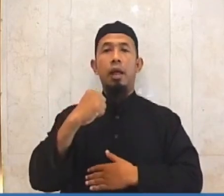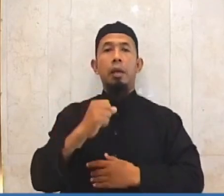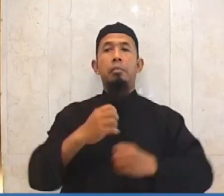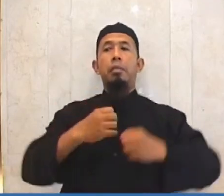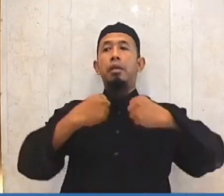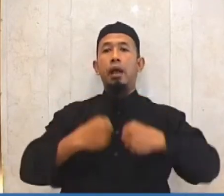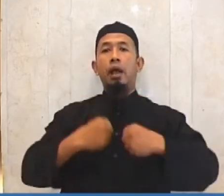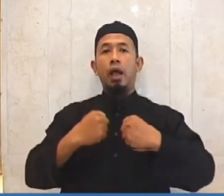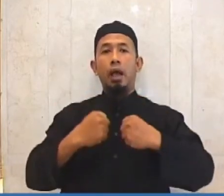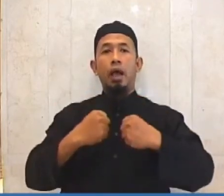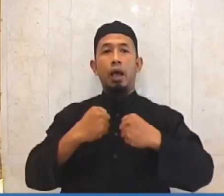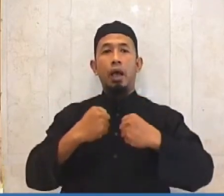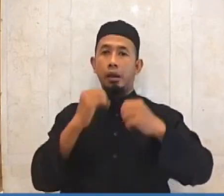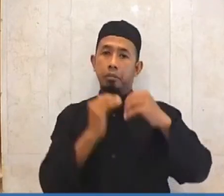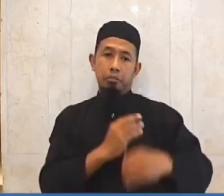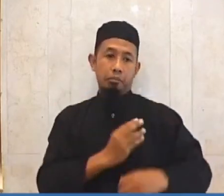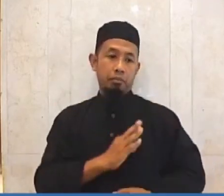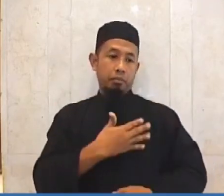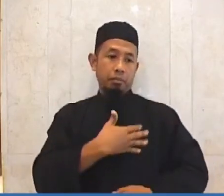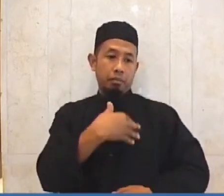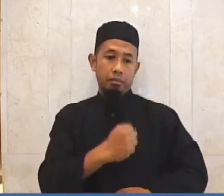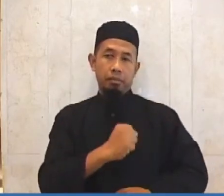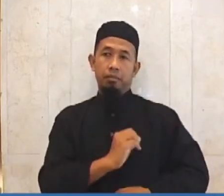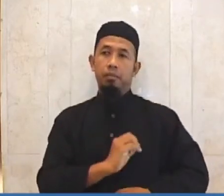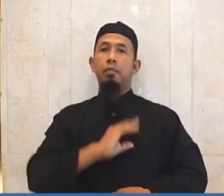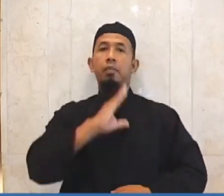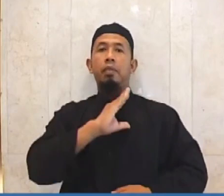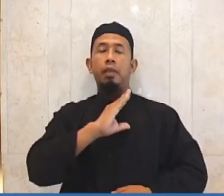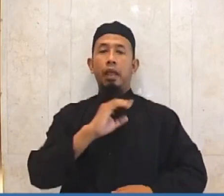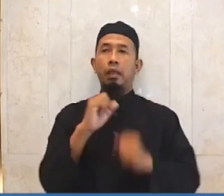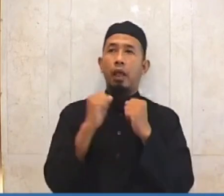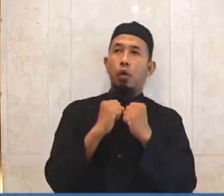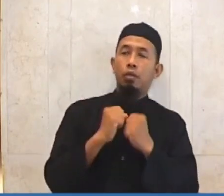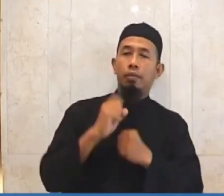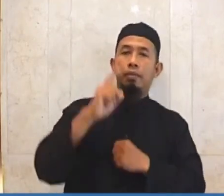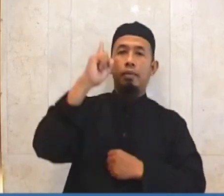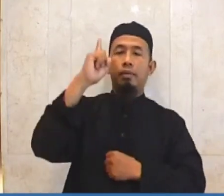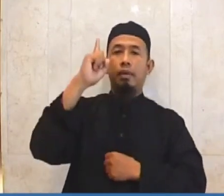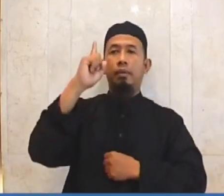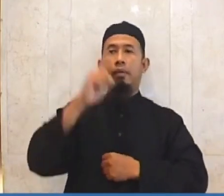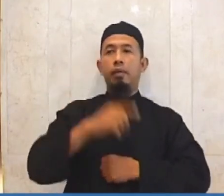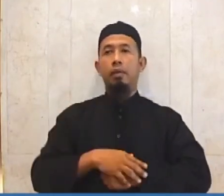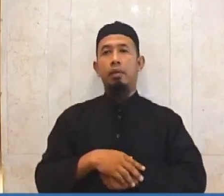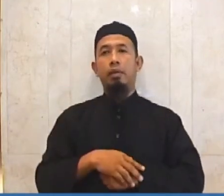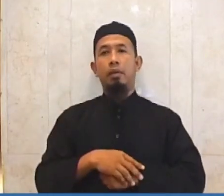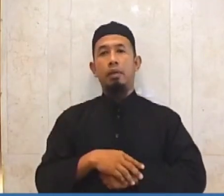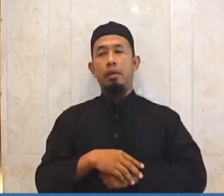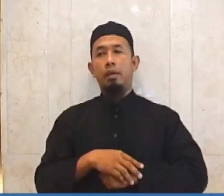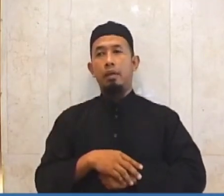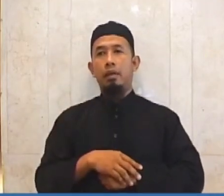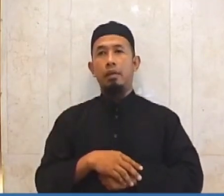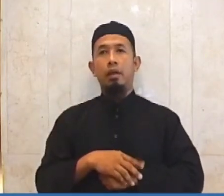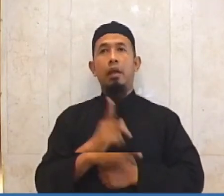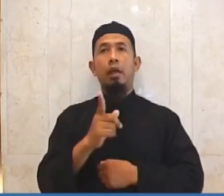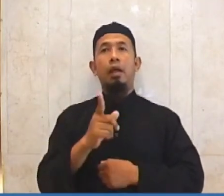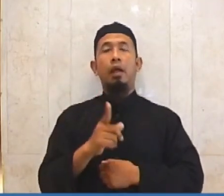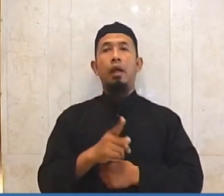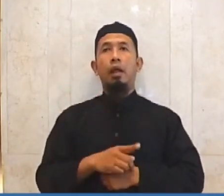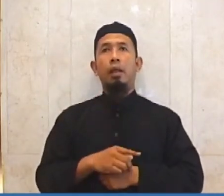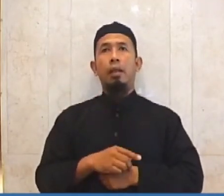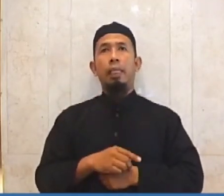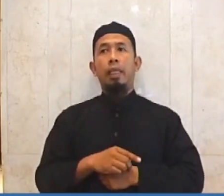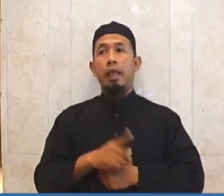meningkatkan Iman serta takwa kita kepada Allah subhanahu wa taala di dalam bentuk